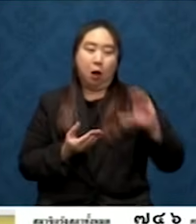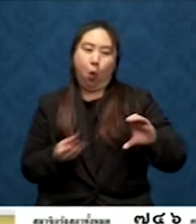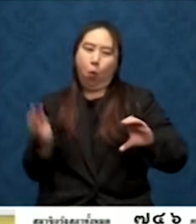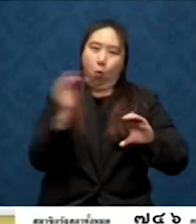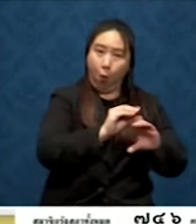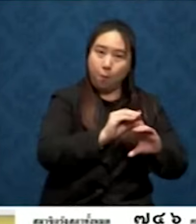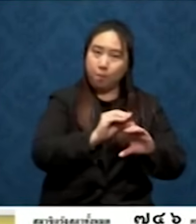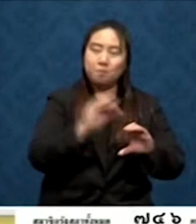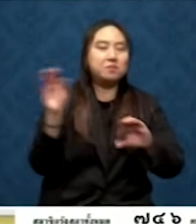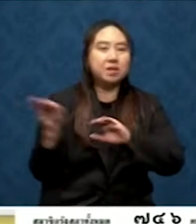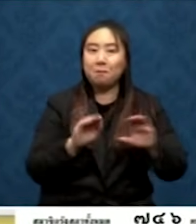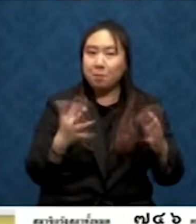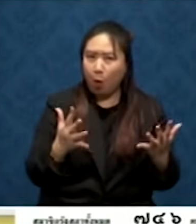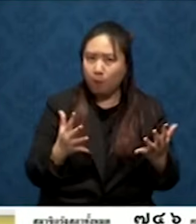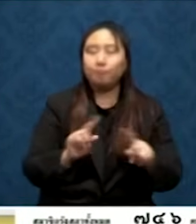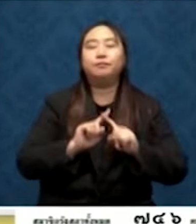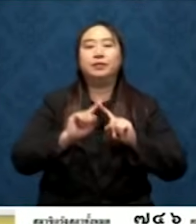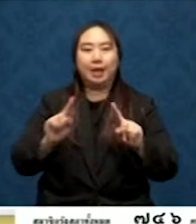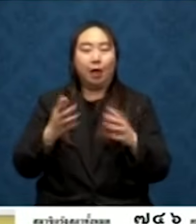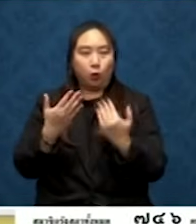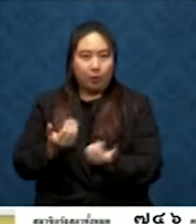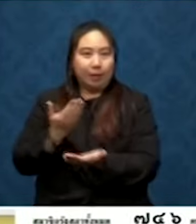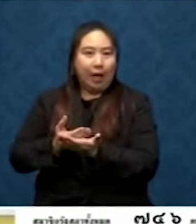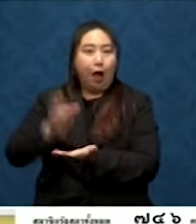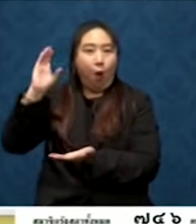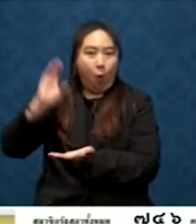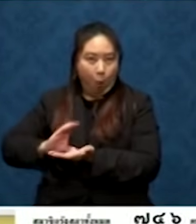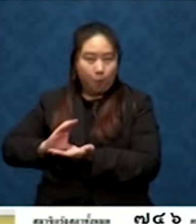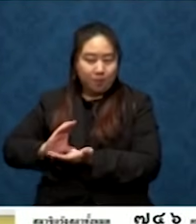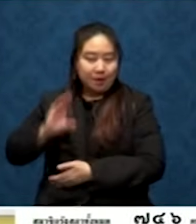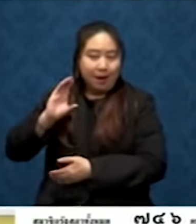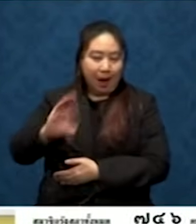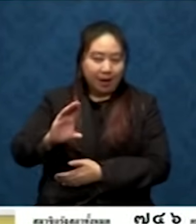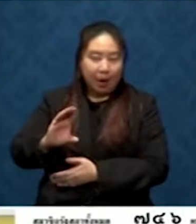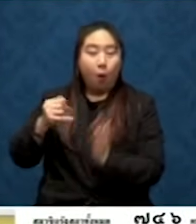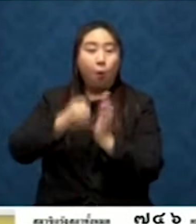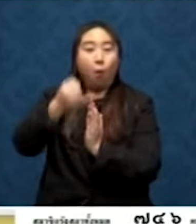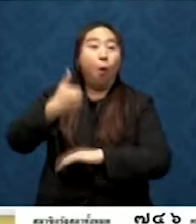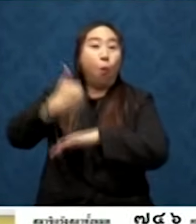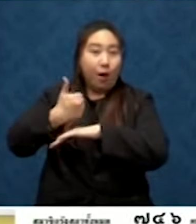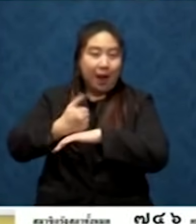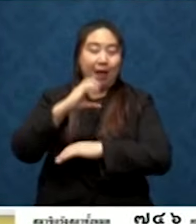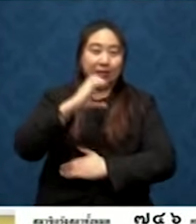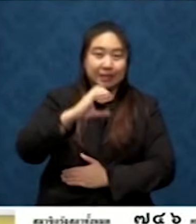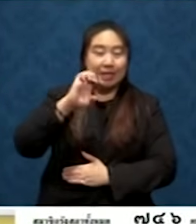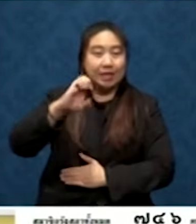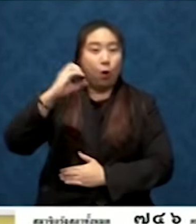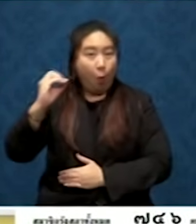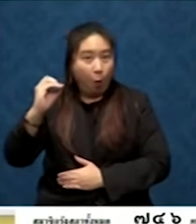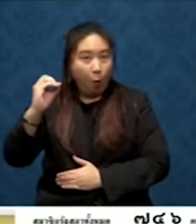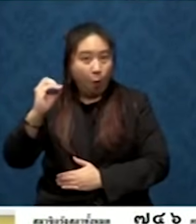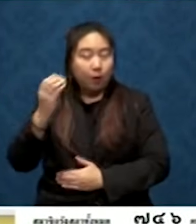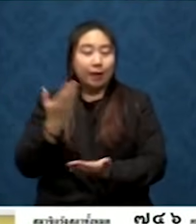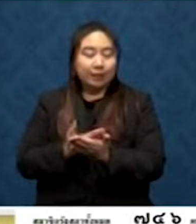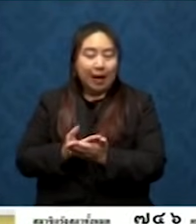อย่างน้อยท่านยืนยันได้ไหมครับว่างบประมาณที่ท่านจะไปประเคนให้กับผู้ว่า CEOไม่ว่าโดยตรงหรือผ่านการเพิ่มงบจังหวะ